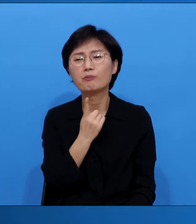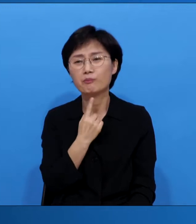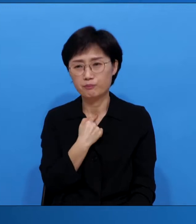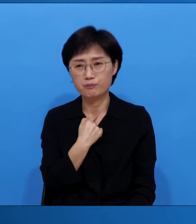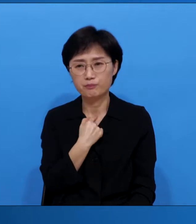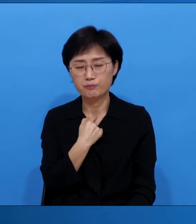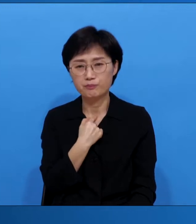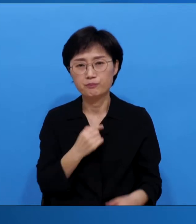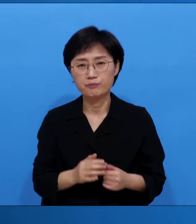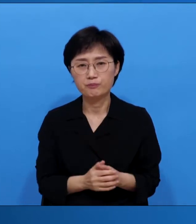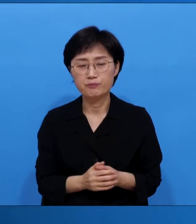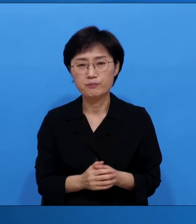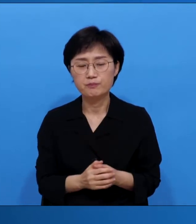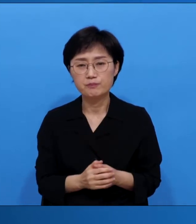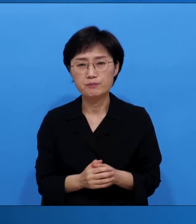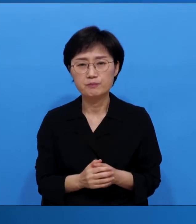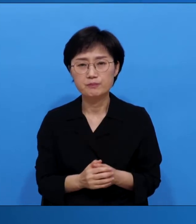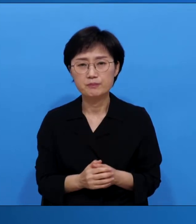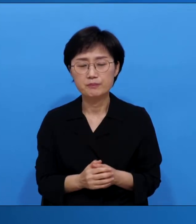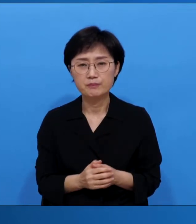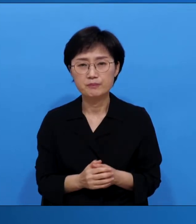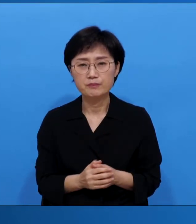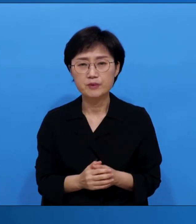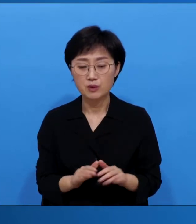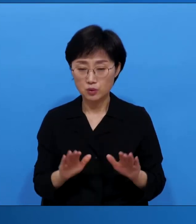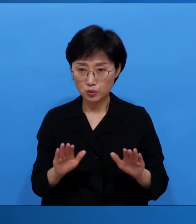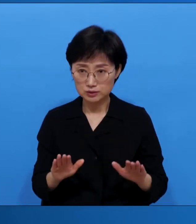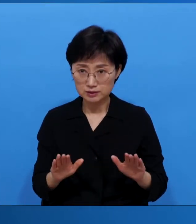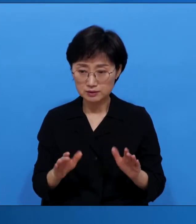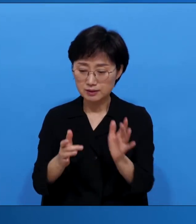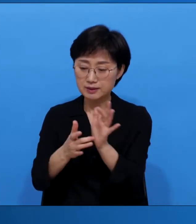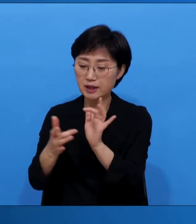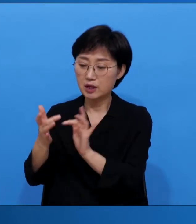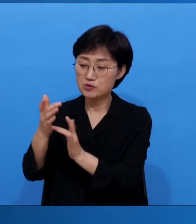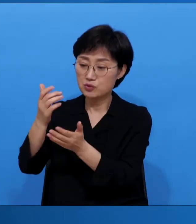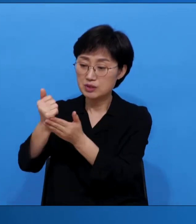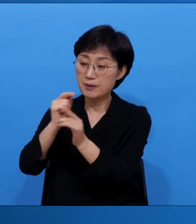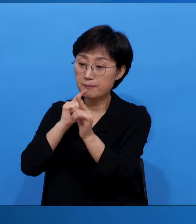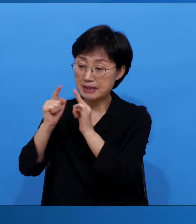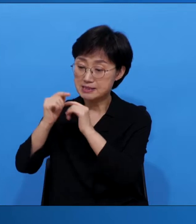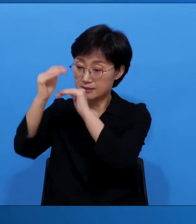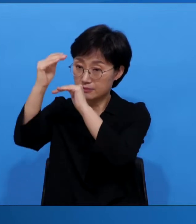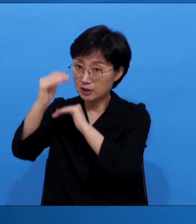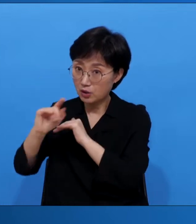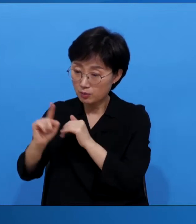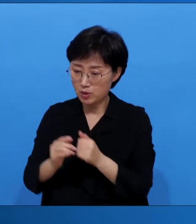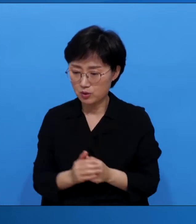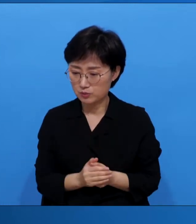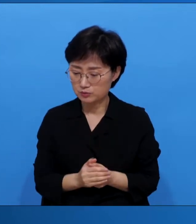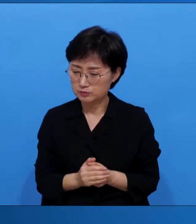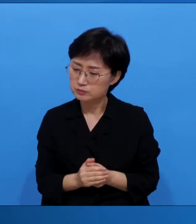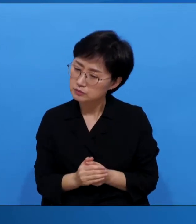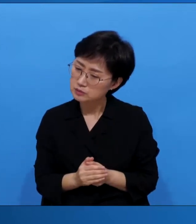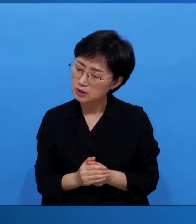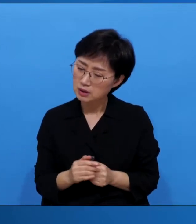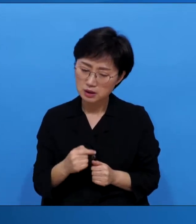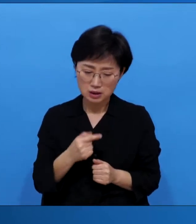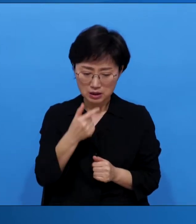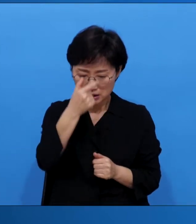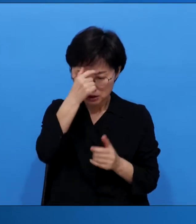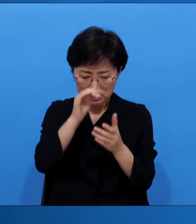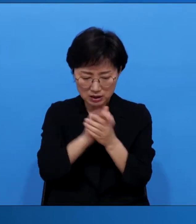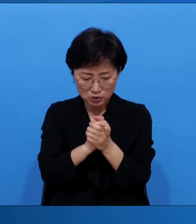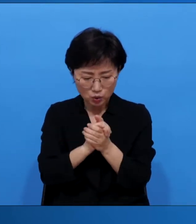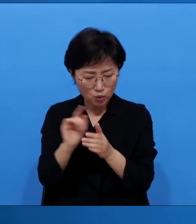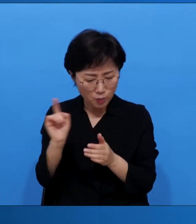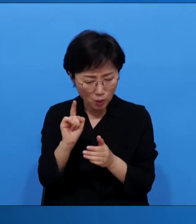and I was not able to receive prayer answers. 오늘 예수님께서 말씀하신 대로 제가 기도가 뭔지를 알았어요. But today, just